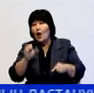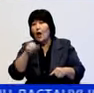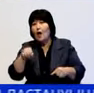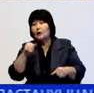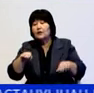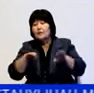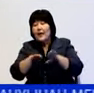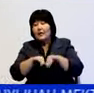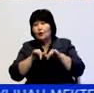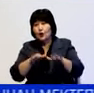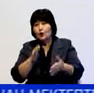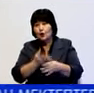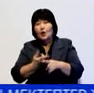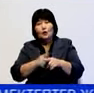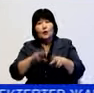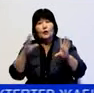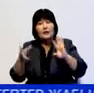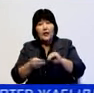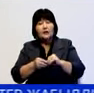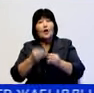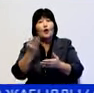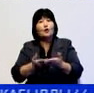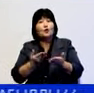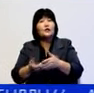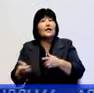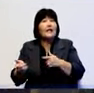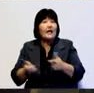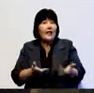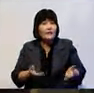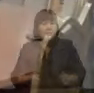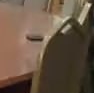параллель түрде жүргізілді. Соның нәтижесімен ұсыныстар дайындалды.